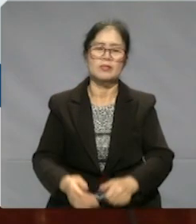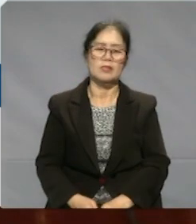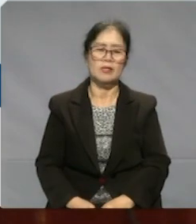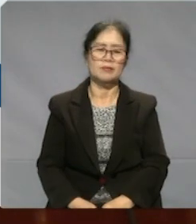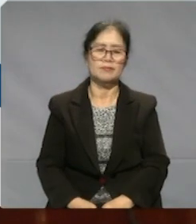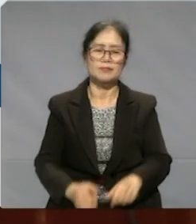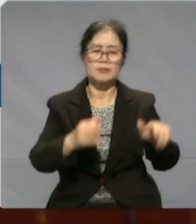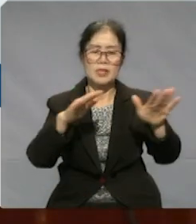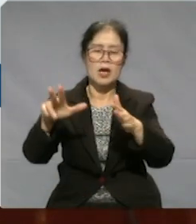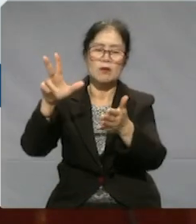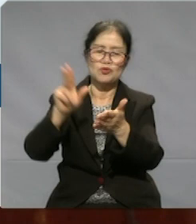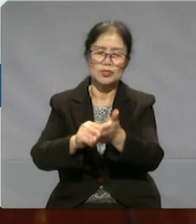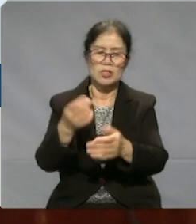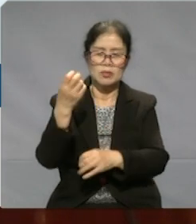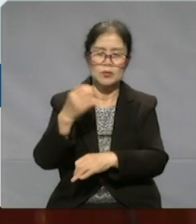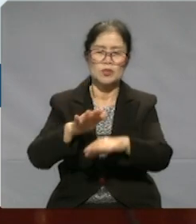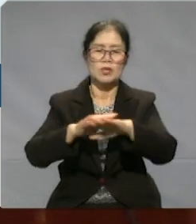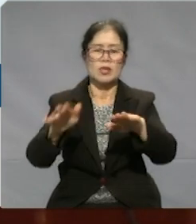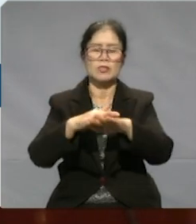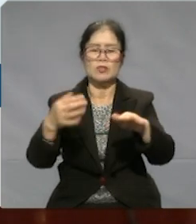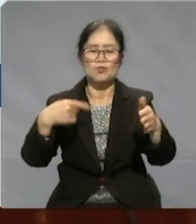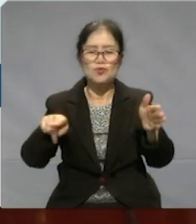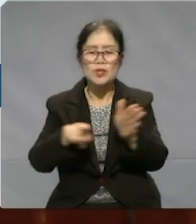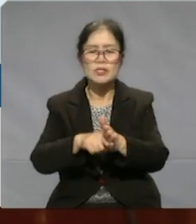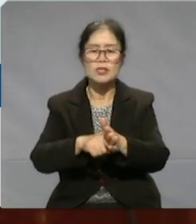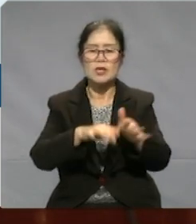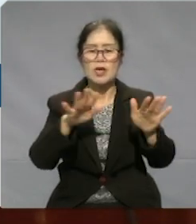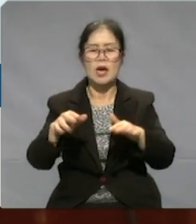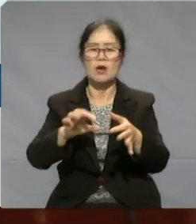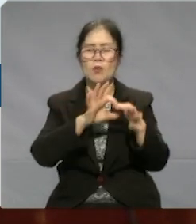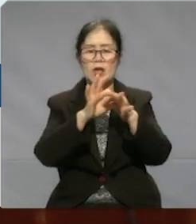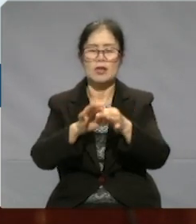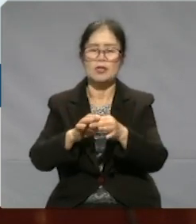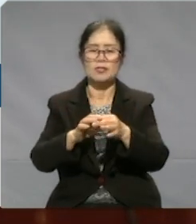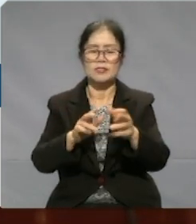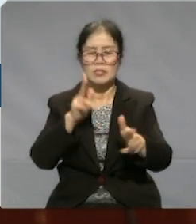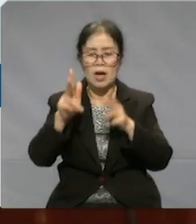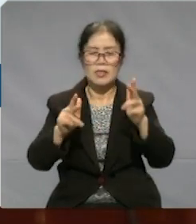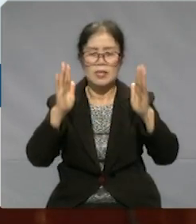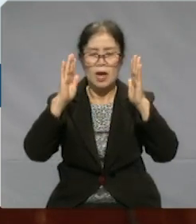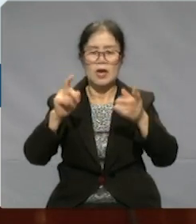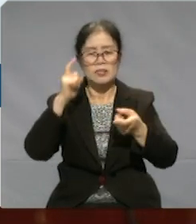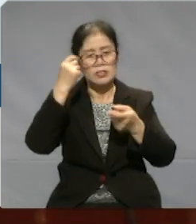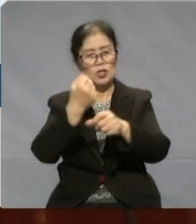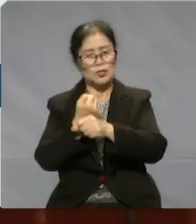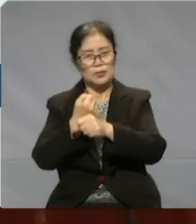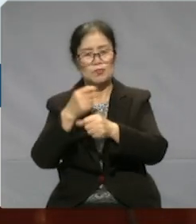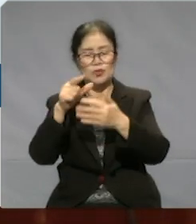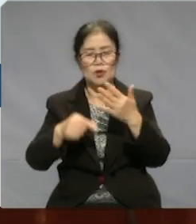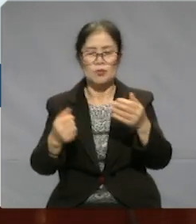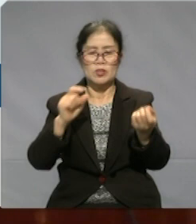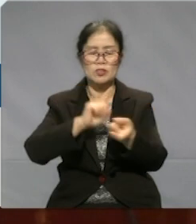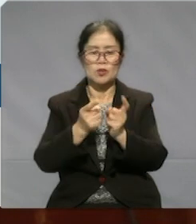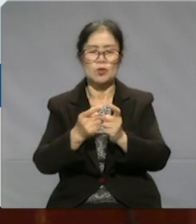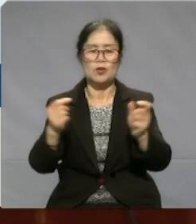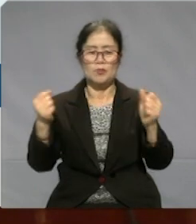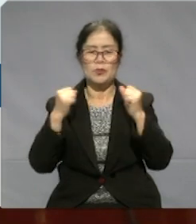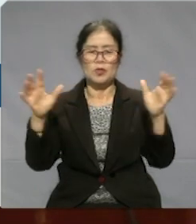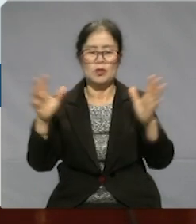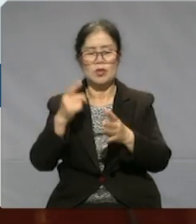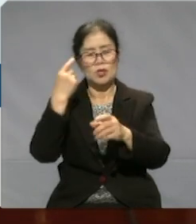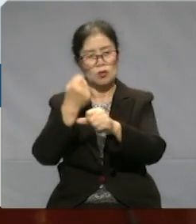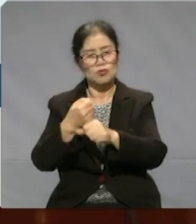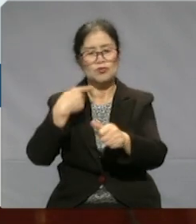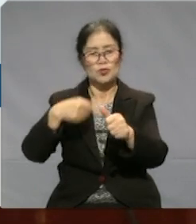문제를 근본적으로 해결하기 위해서는 해양 관련 산학연 프로그램이 상호 협력하여 연구, 교육, 대민 사업